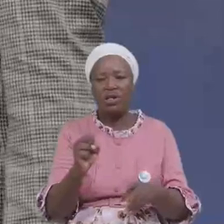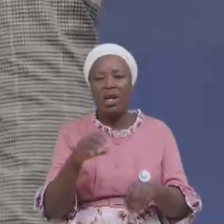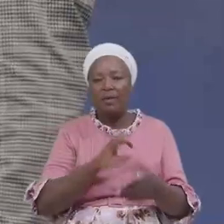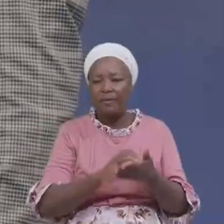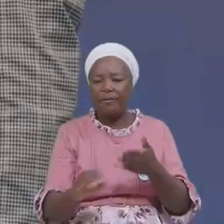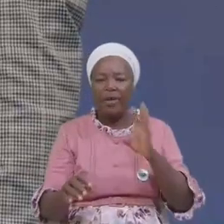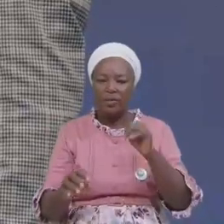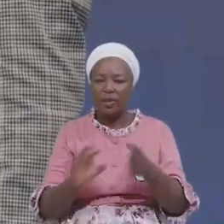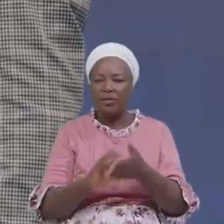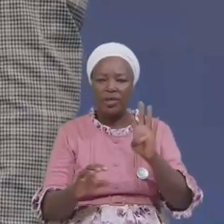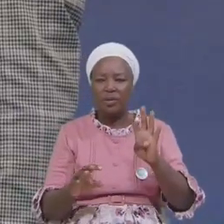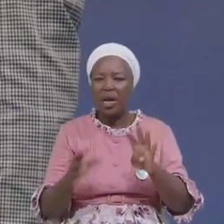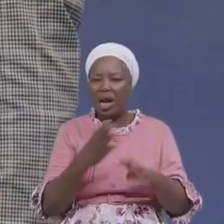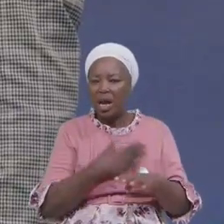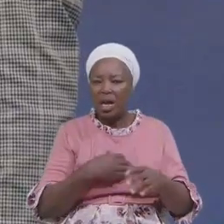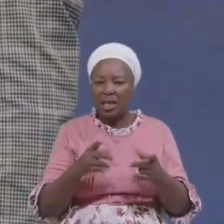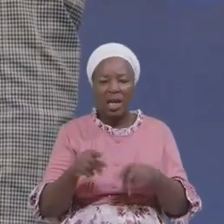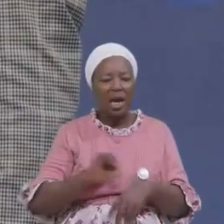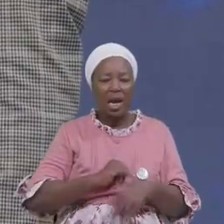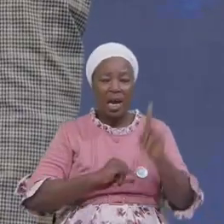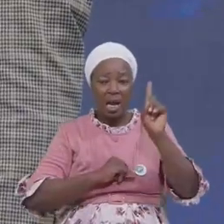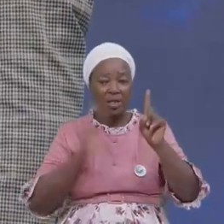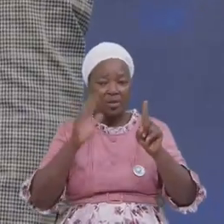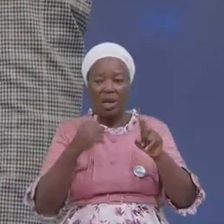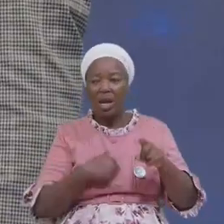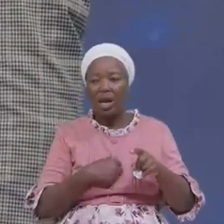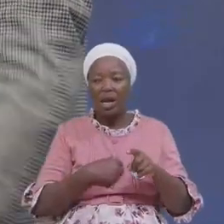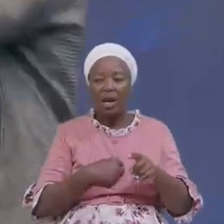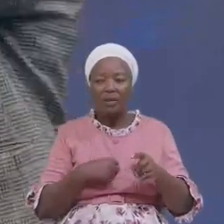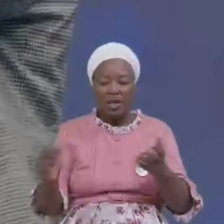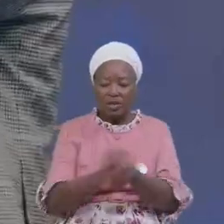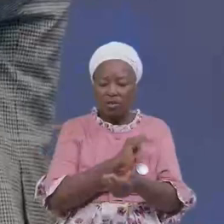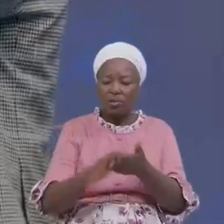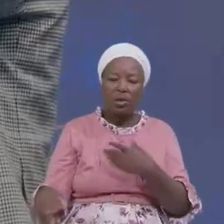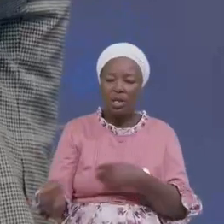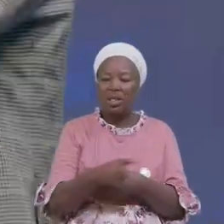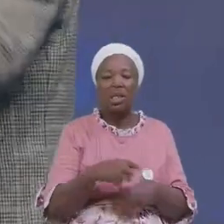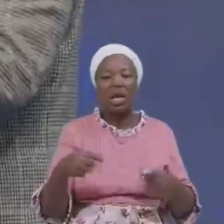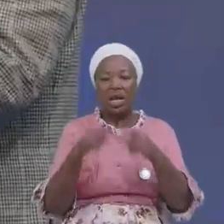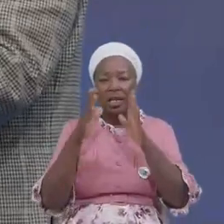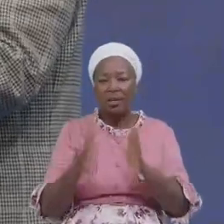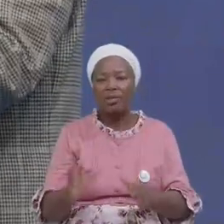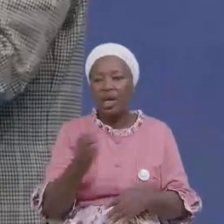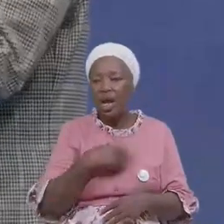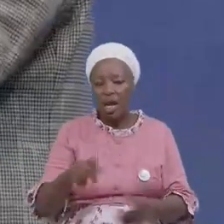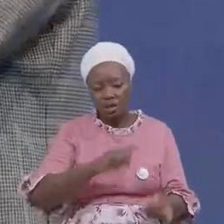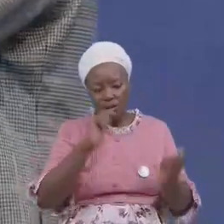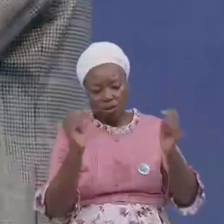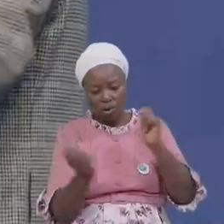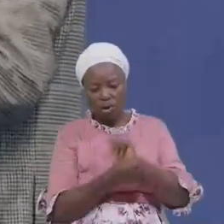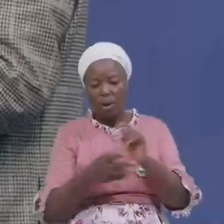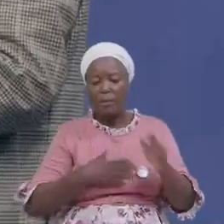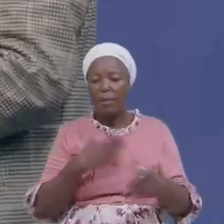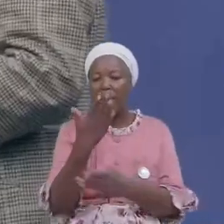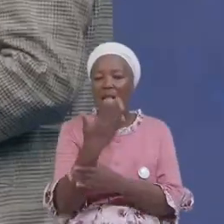14, verset 15 maintenant, en un instant, je confondrai leurs ennemis. Je tournerai ma main contre